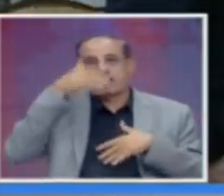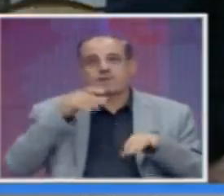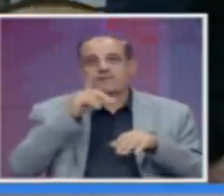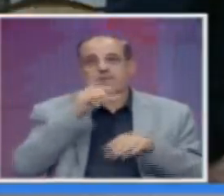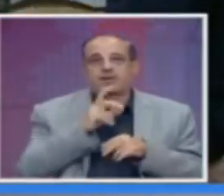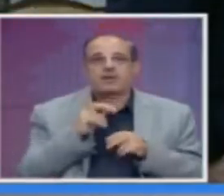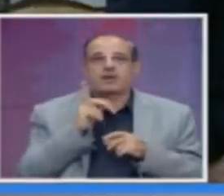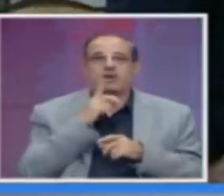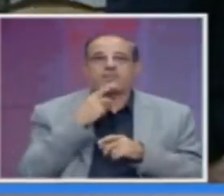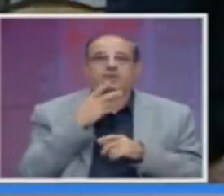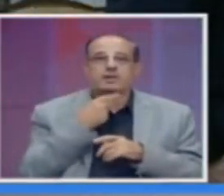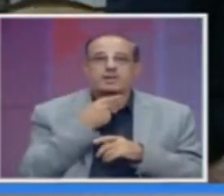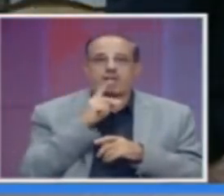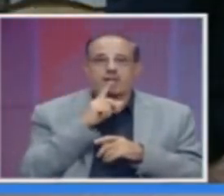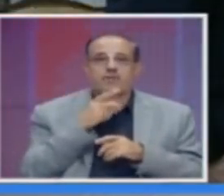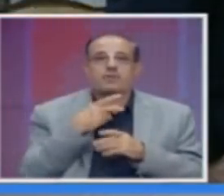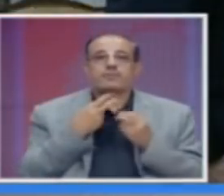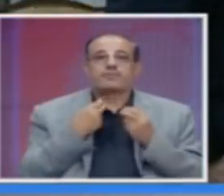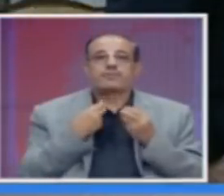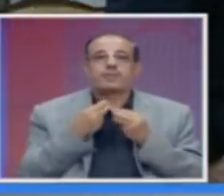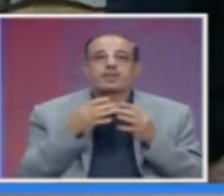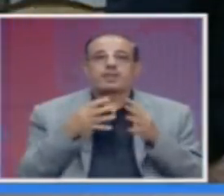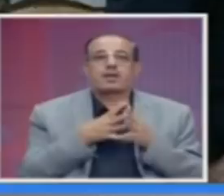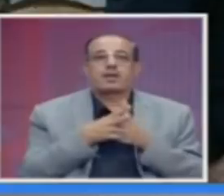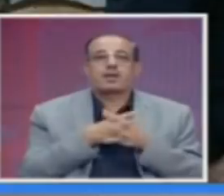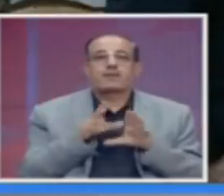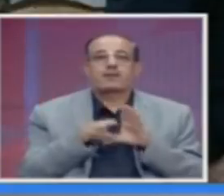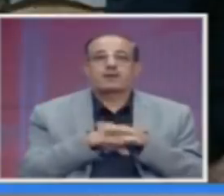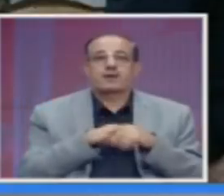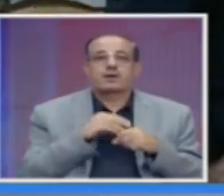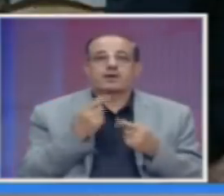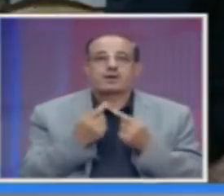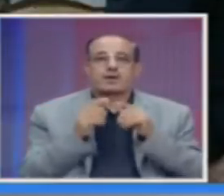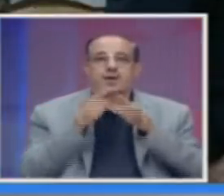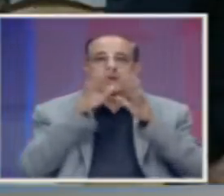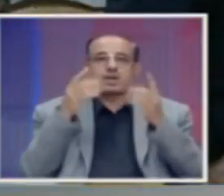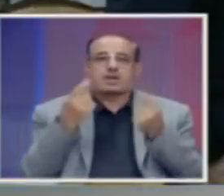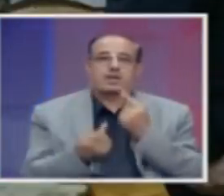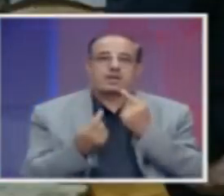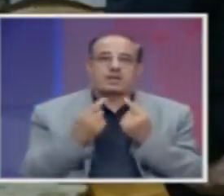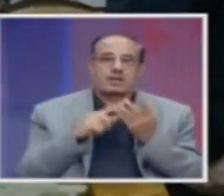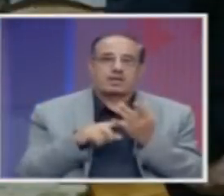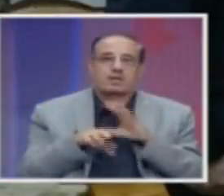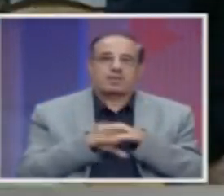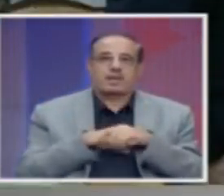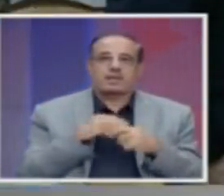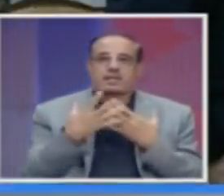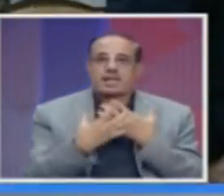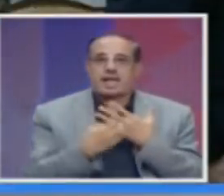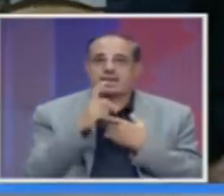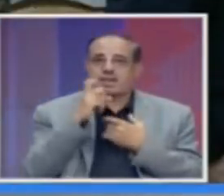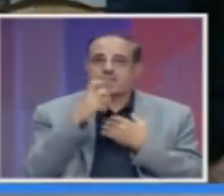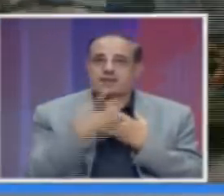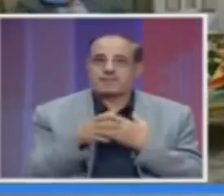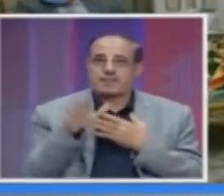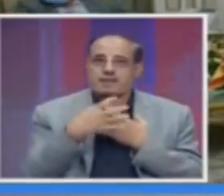سفير إسبانيا بالقاهرة رامون جيل كاسارياس، حيث تم بحث سبل التعاون في مجال تصنيع الصوب